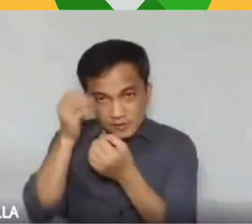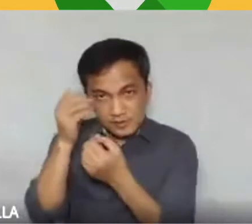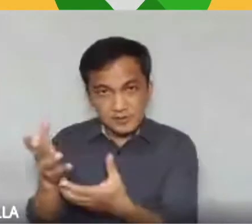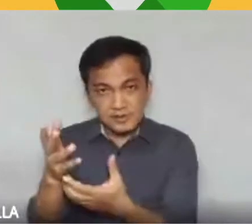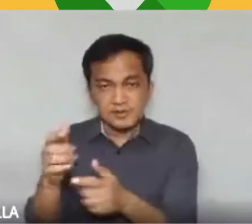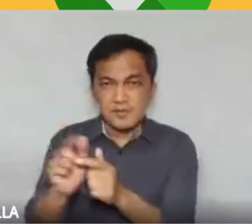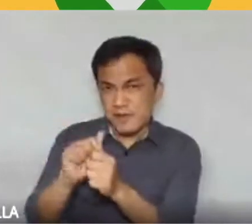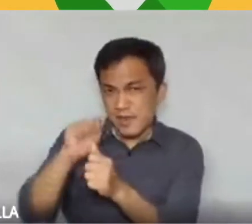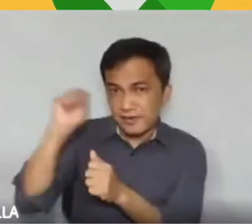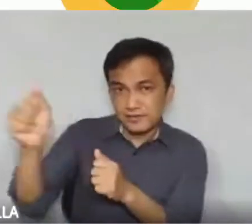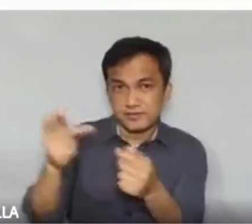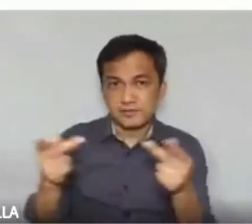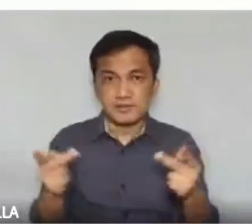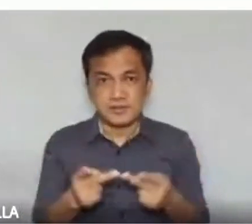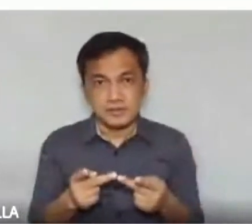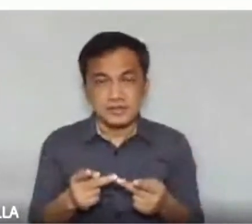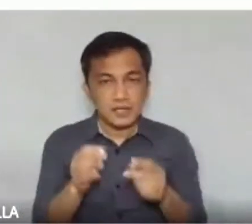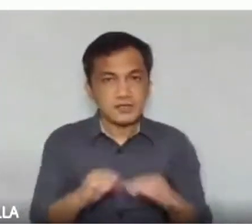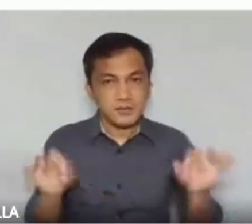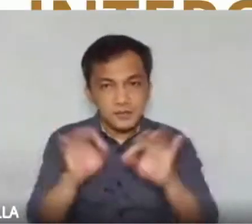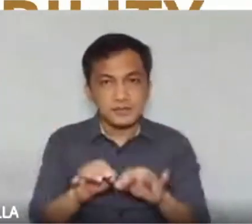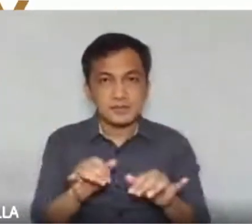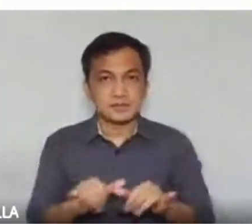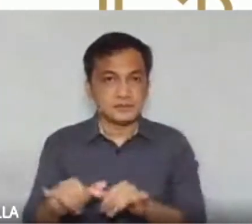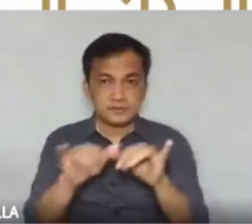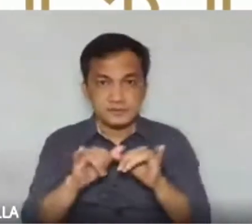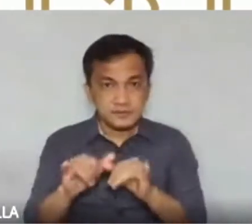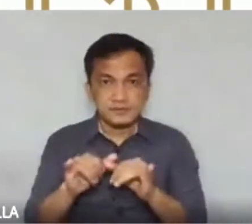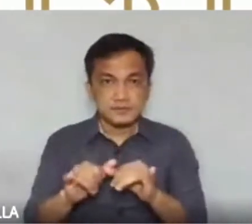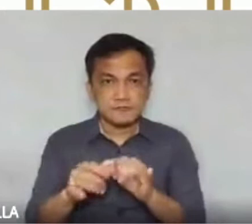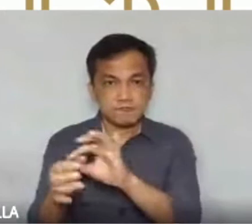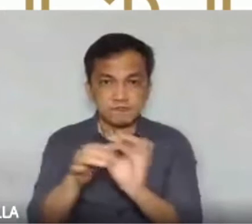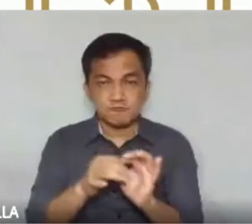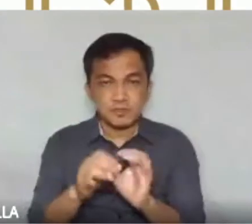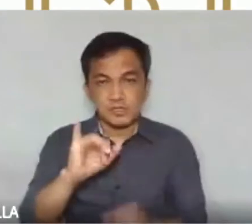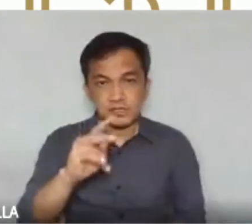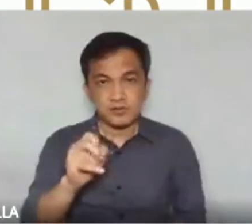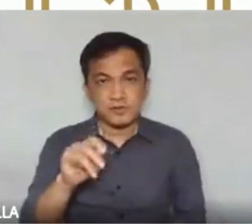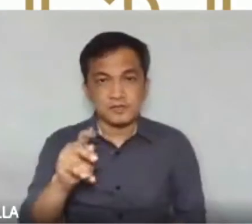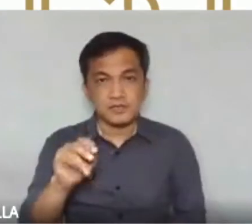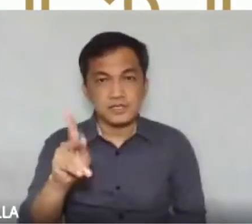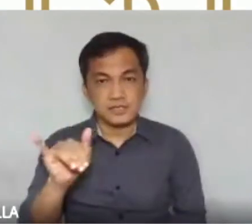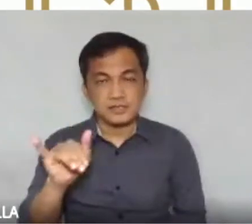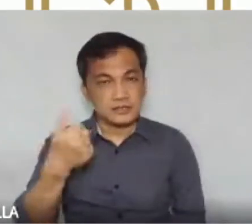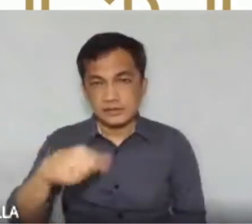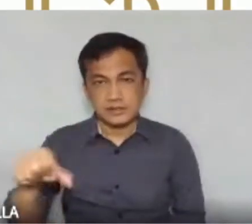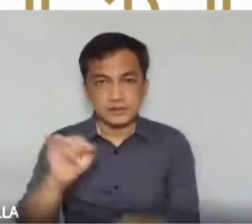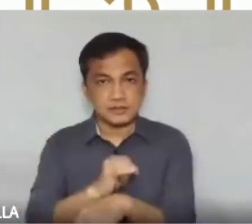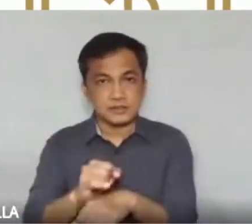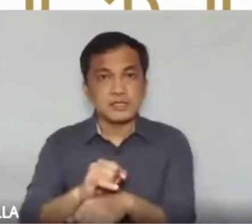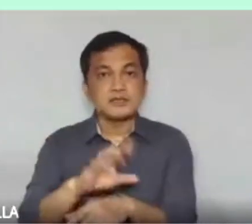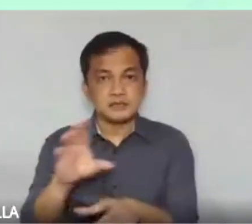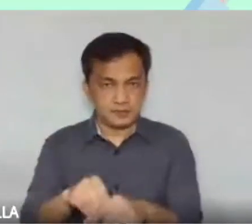malalayong lugar. Mahalaga ang standards at interoperability sa alinmang industry, kabilang na ang